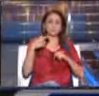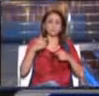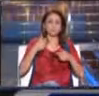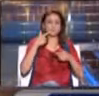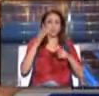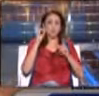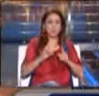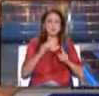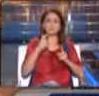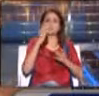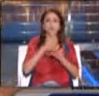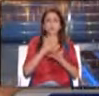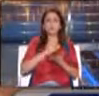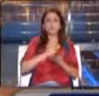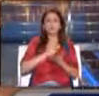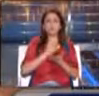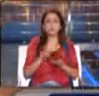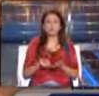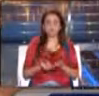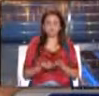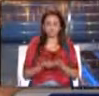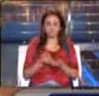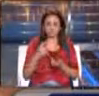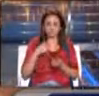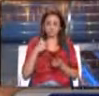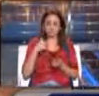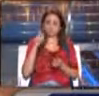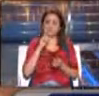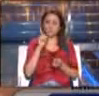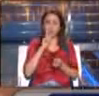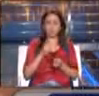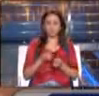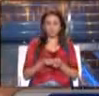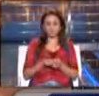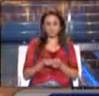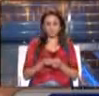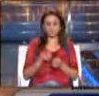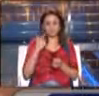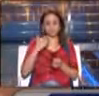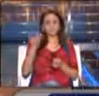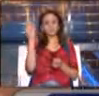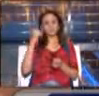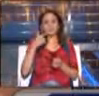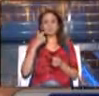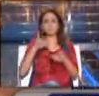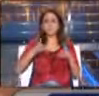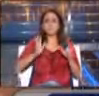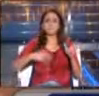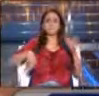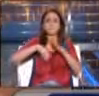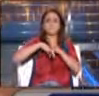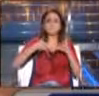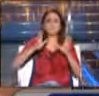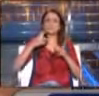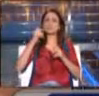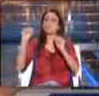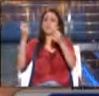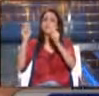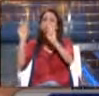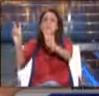يدافعوا عن حقوقهم ده غلط. لو الرياضيين، وانا طبعا ضد ده اللي عملوا ايمن عبد العزيز وعبد المنصف ان هم راحوا يمنعوا الماتش، بس لما دول يروحوا يمنعوا